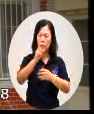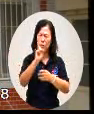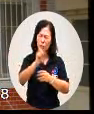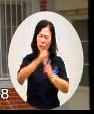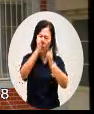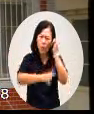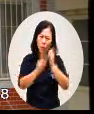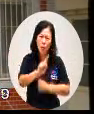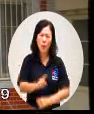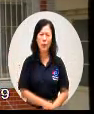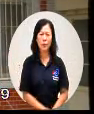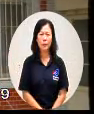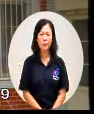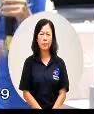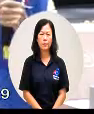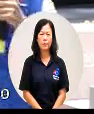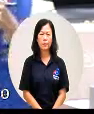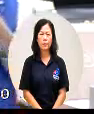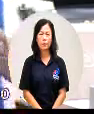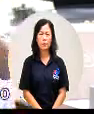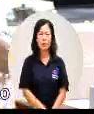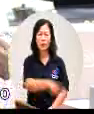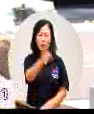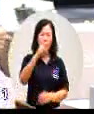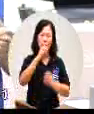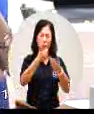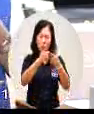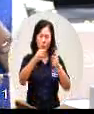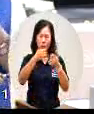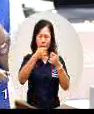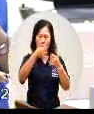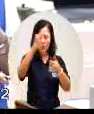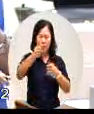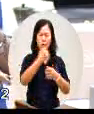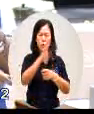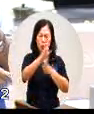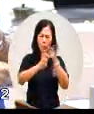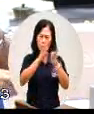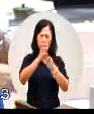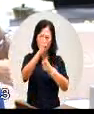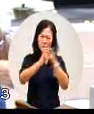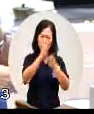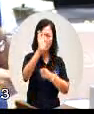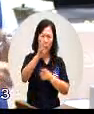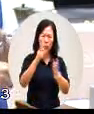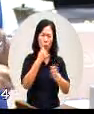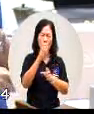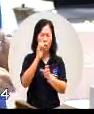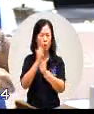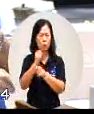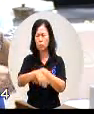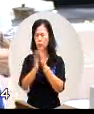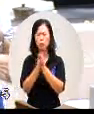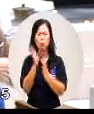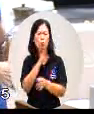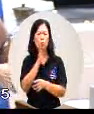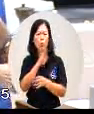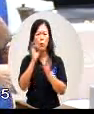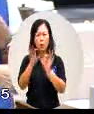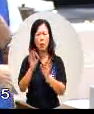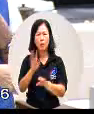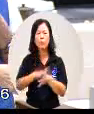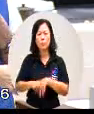啊？是一个里长，你嘛知影上少三四十栋啊，拢无啥个用，真可怜，啊，要靠一